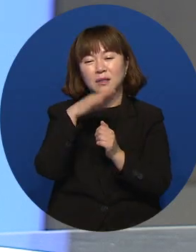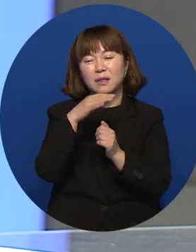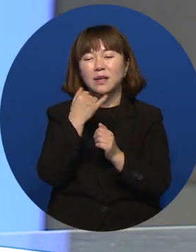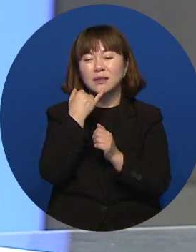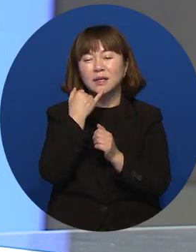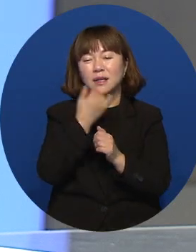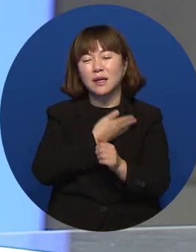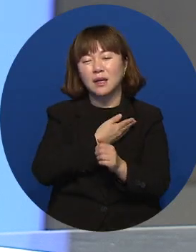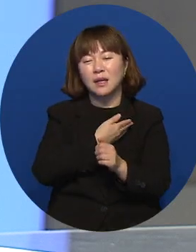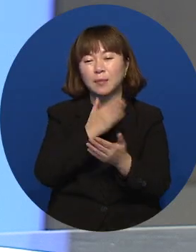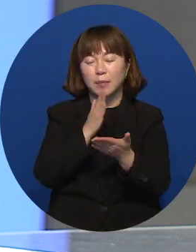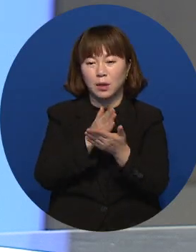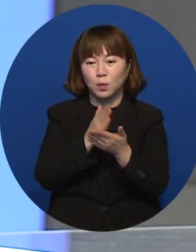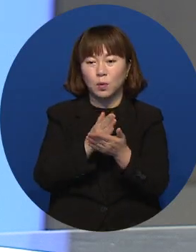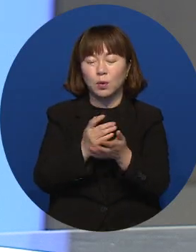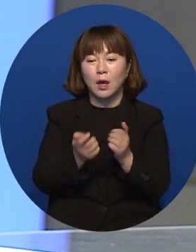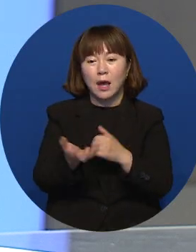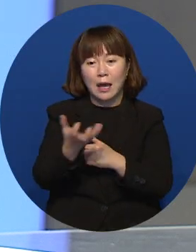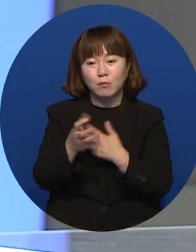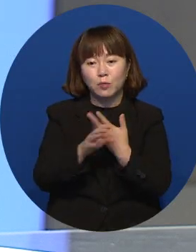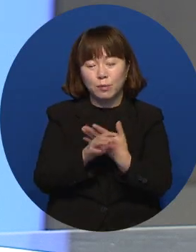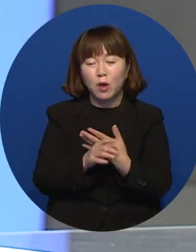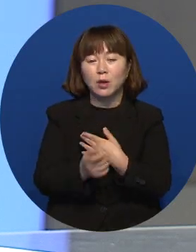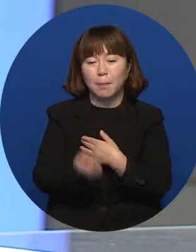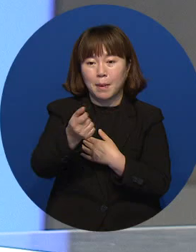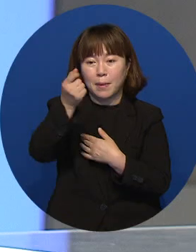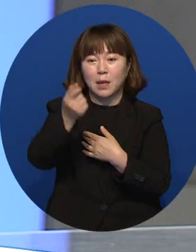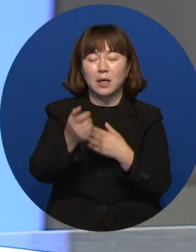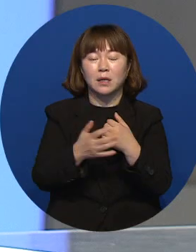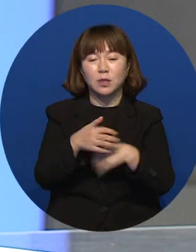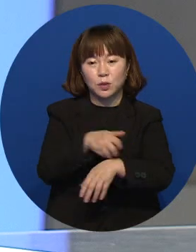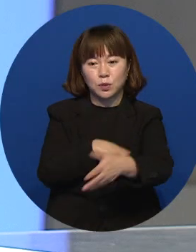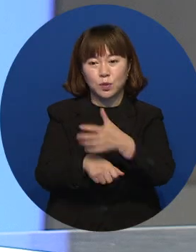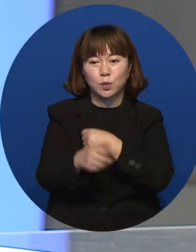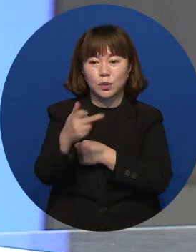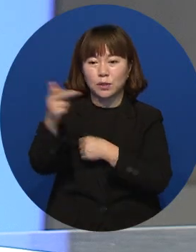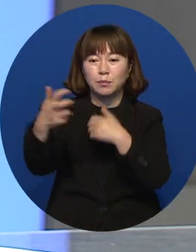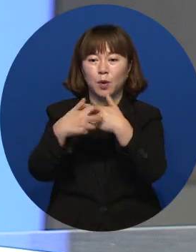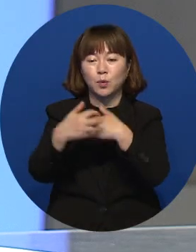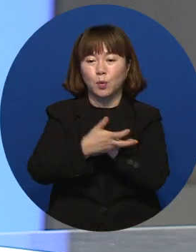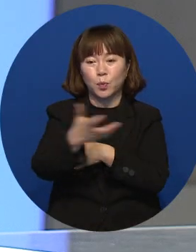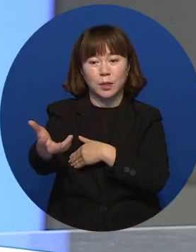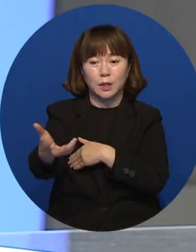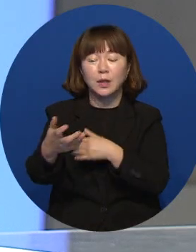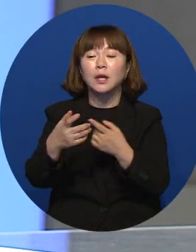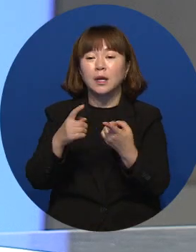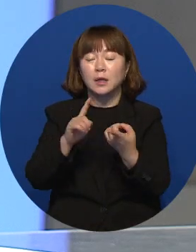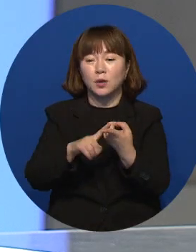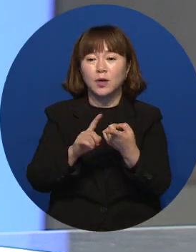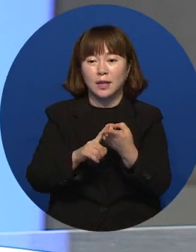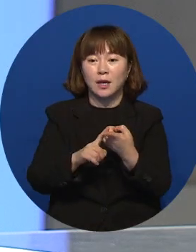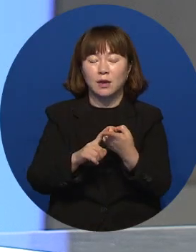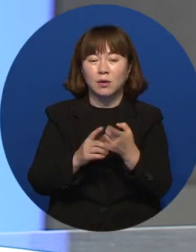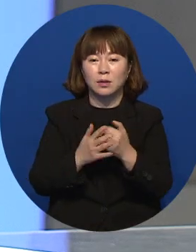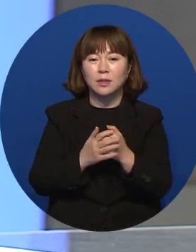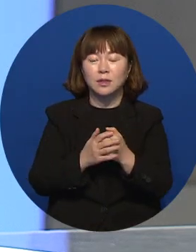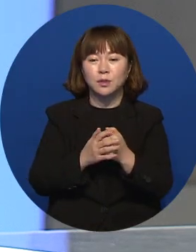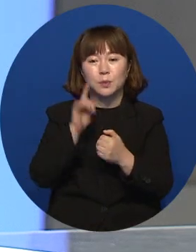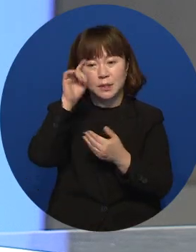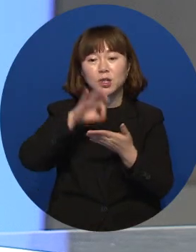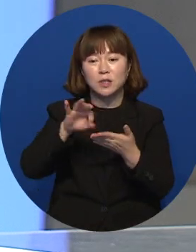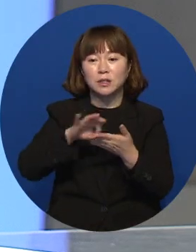적극적인 옮길 수 있는 큰 경우는 그런 좀 어떤 그 주의를 해야 만이 큰 무리가 없을 것